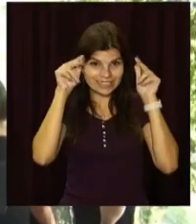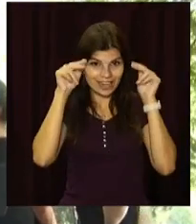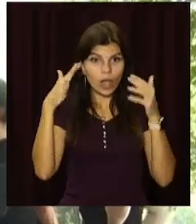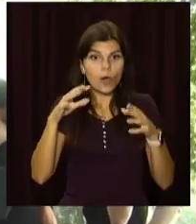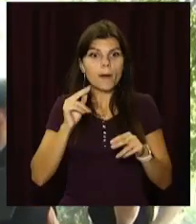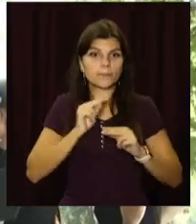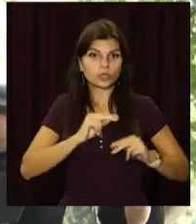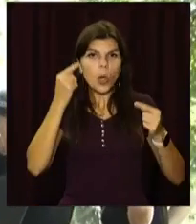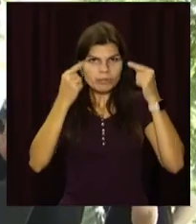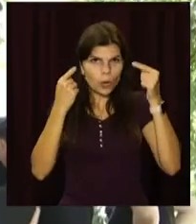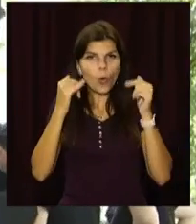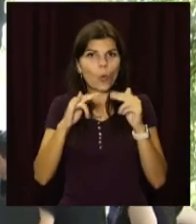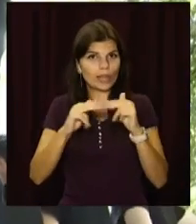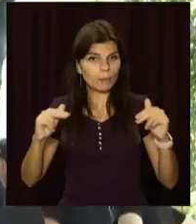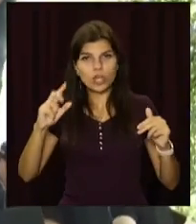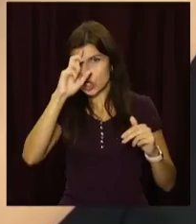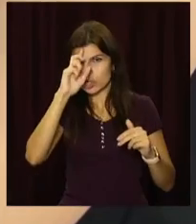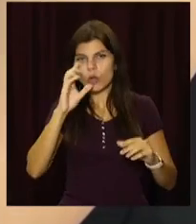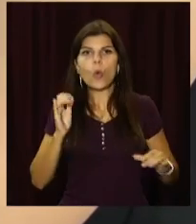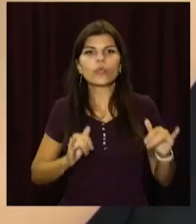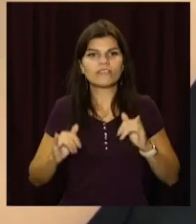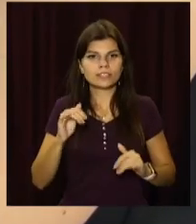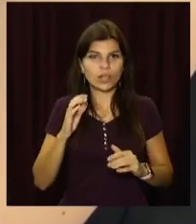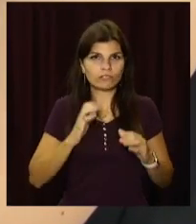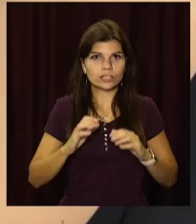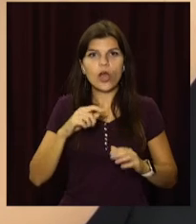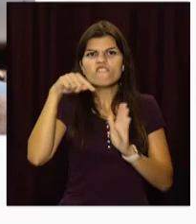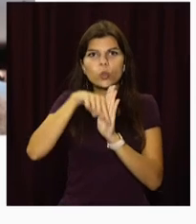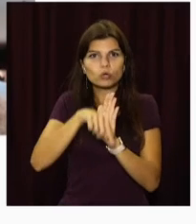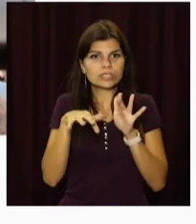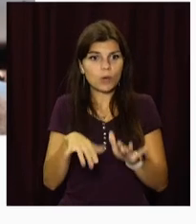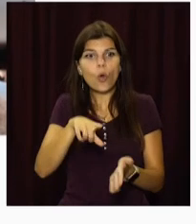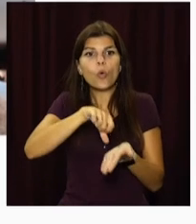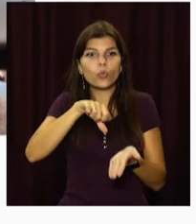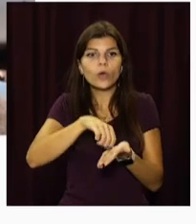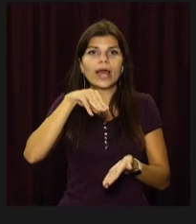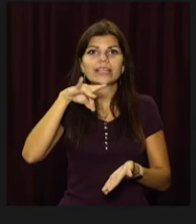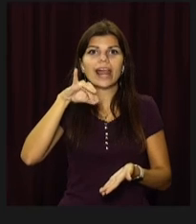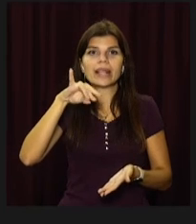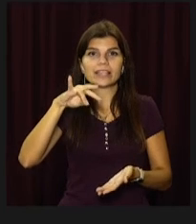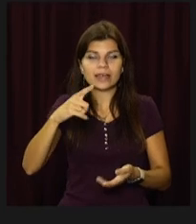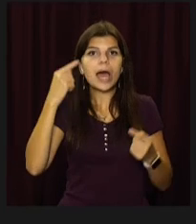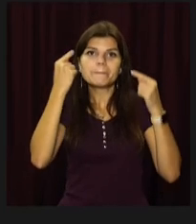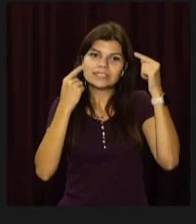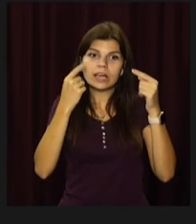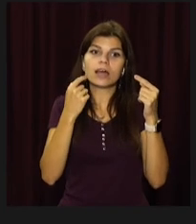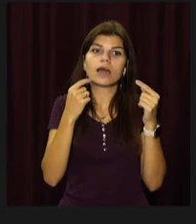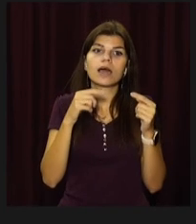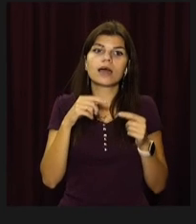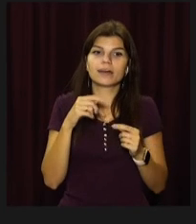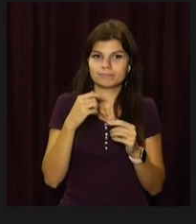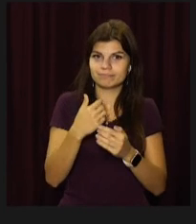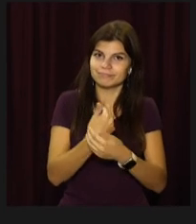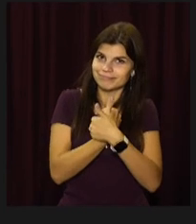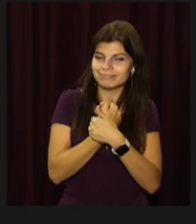працює психологом у Дніпропетровському державному університеті внутрішніх справ. Бере участь у тренінгах, заняттях з психологічної пет-терапії